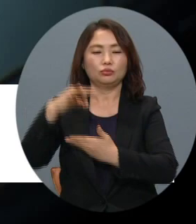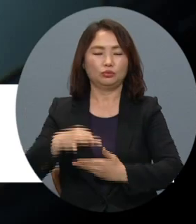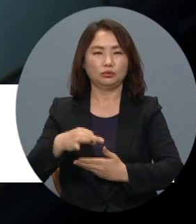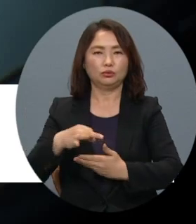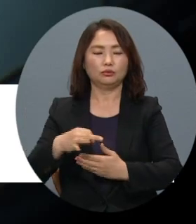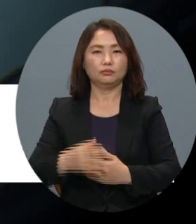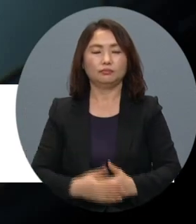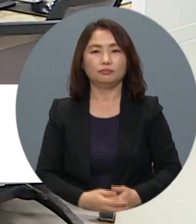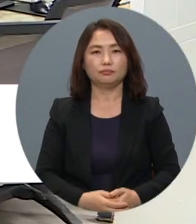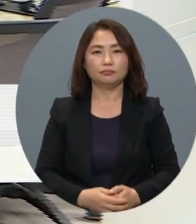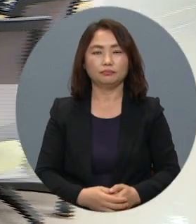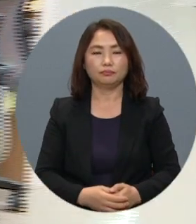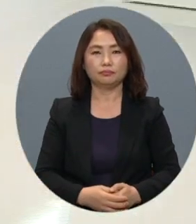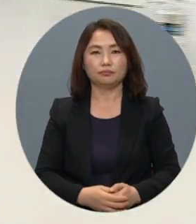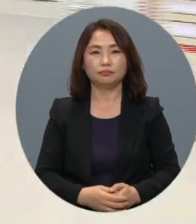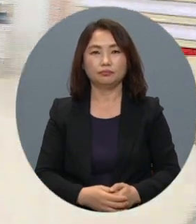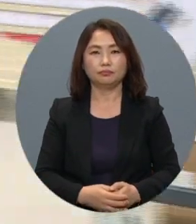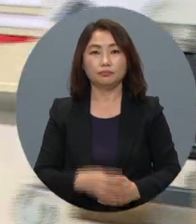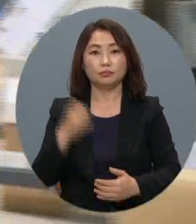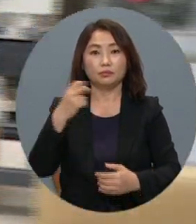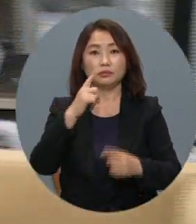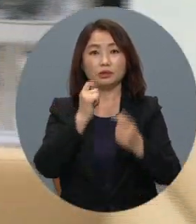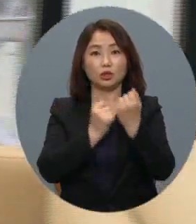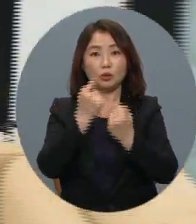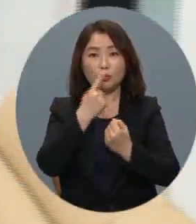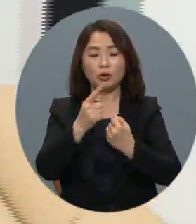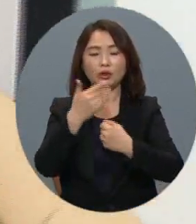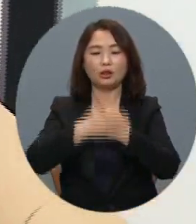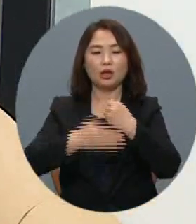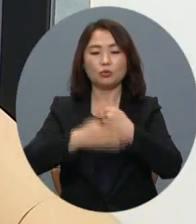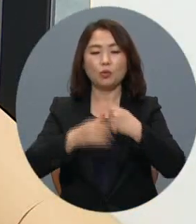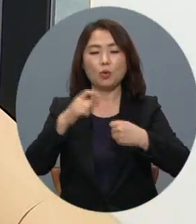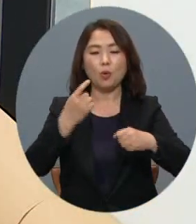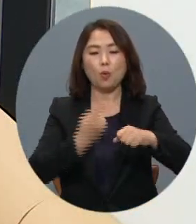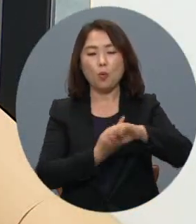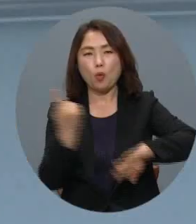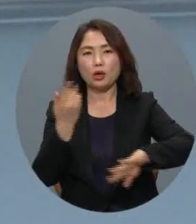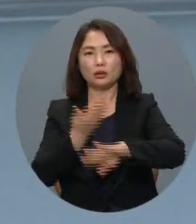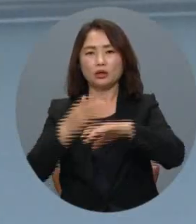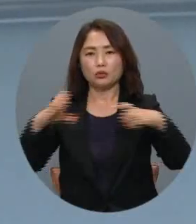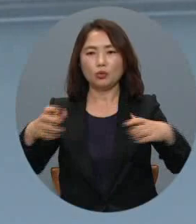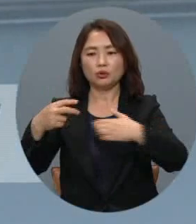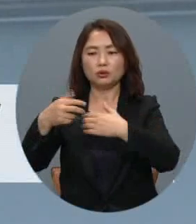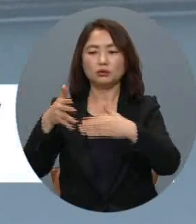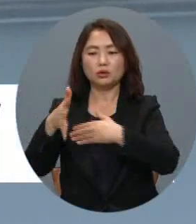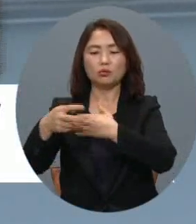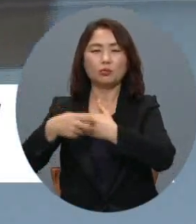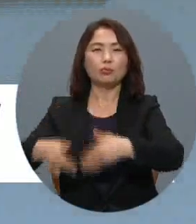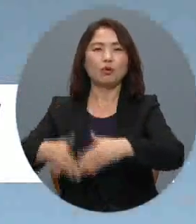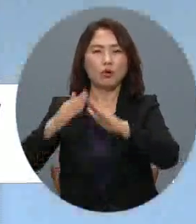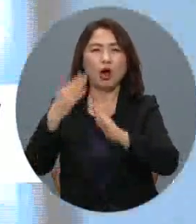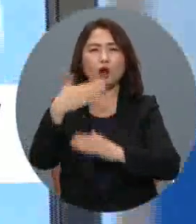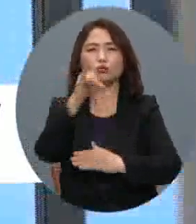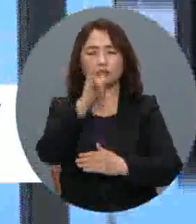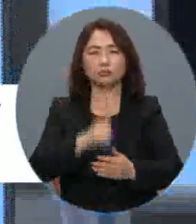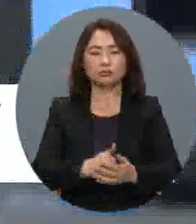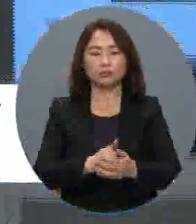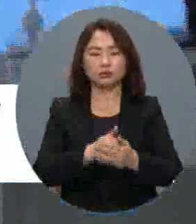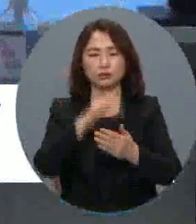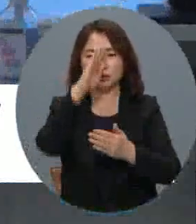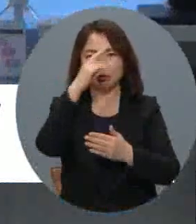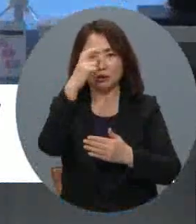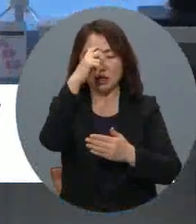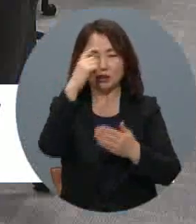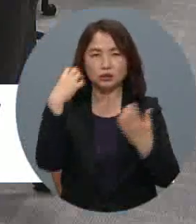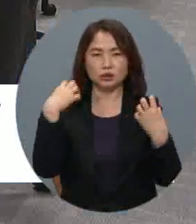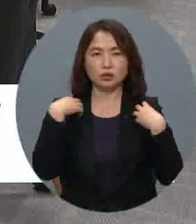거예요, 저희한테. 다시 말해 대구가 아닌 다른 지역에 감염병 전문병원이 세워질 수도 있습니다.